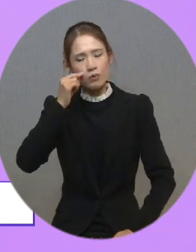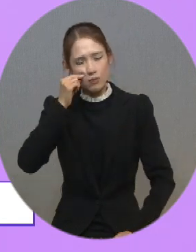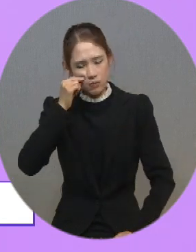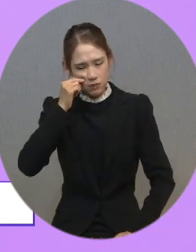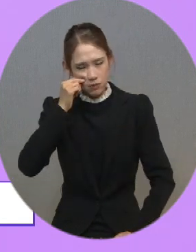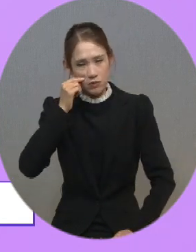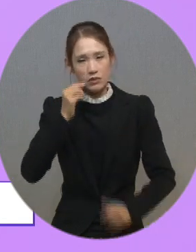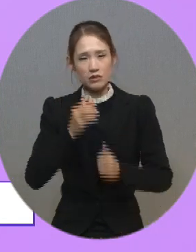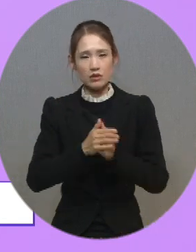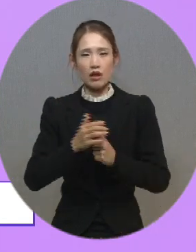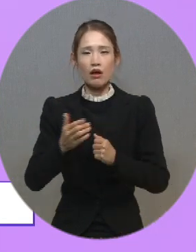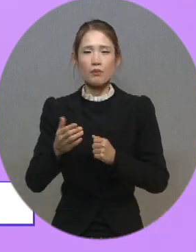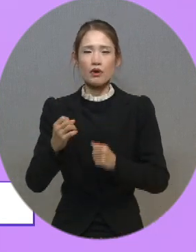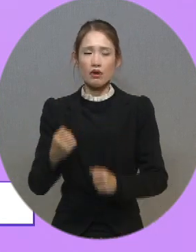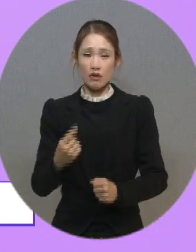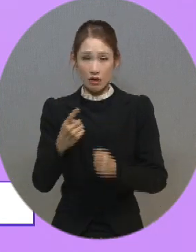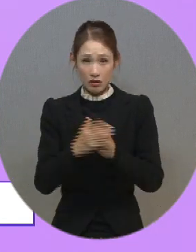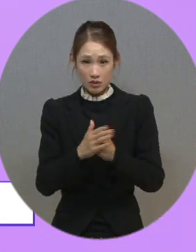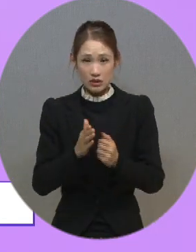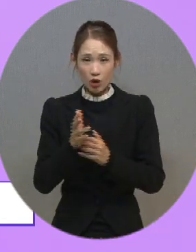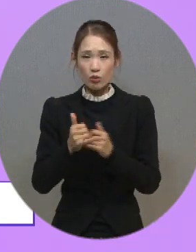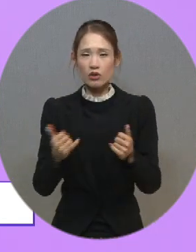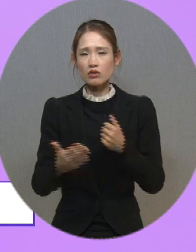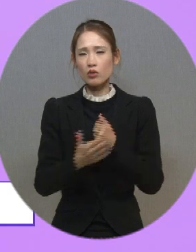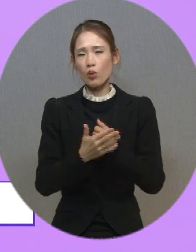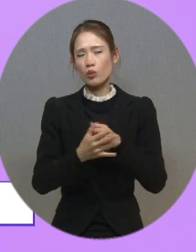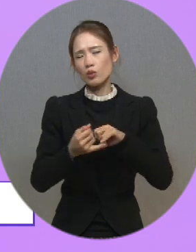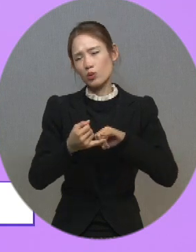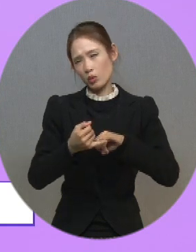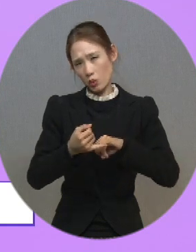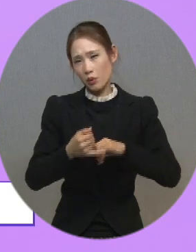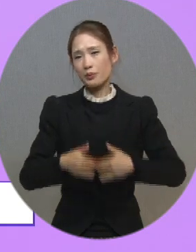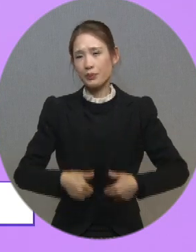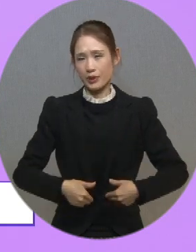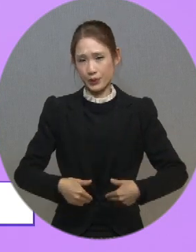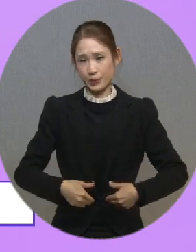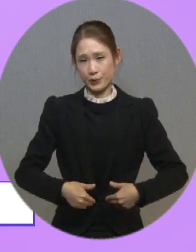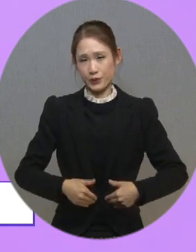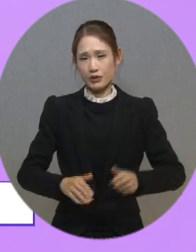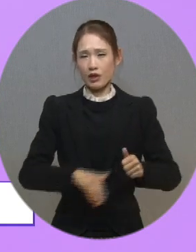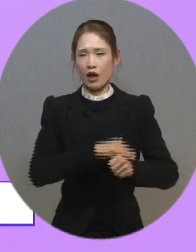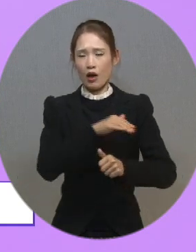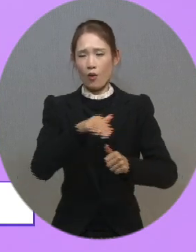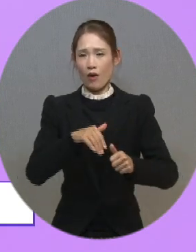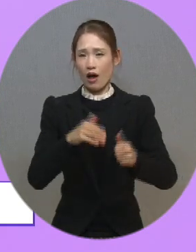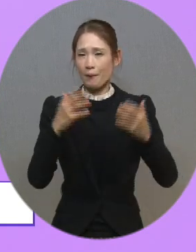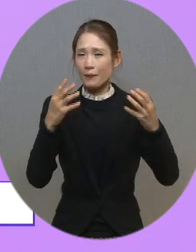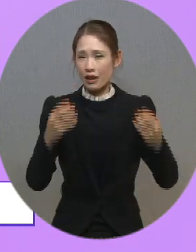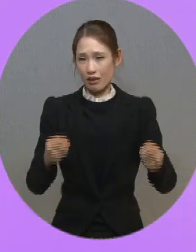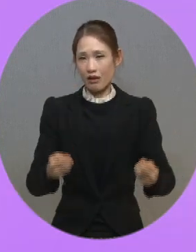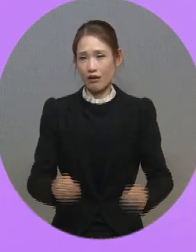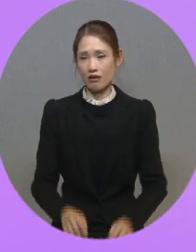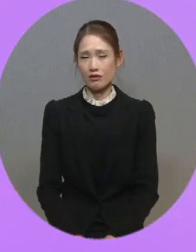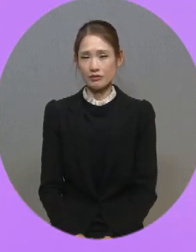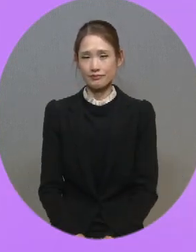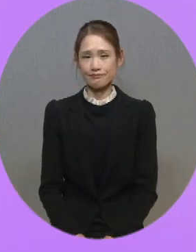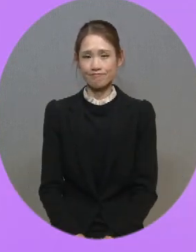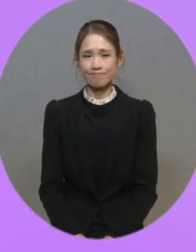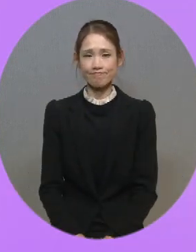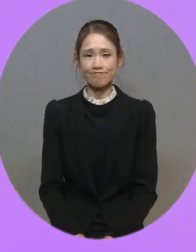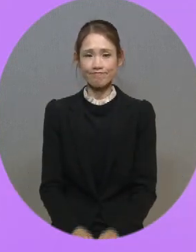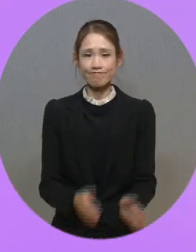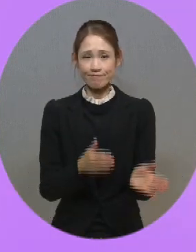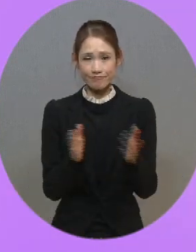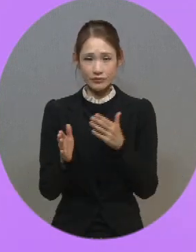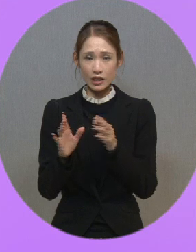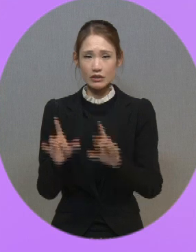되고, 그러므로 인해서 전문가의 도움이 반드시 필요한 그런 경우들이 굉장히 많이 있습니다. 일단 삶에